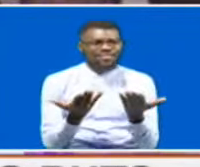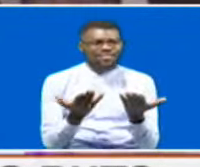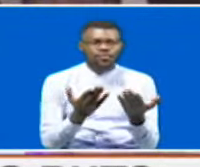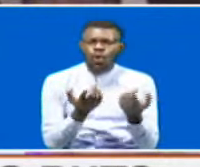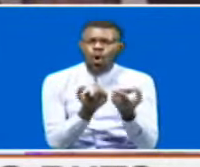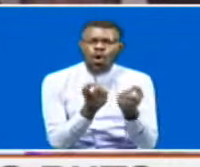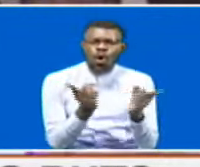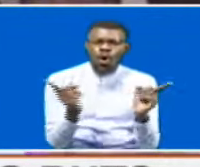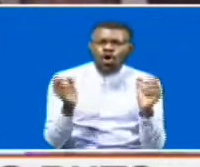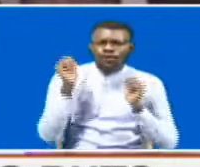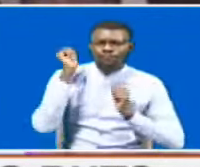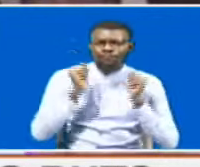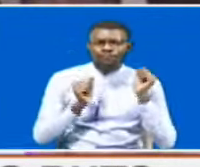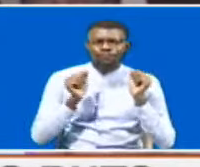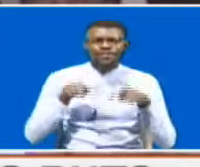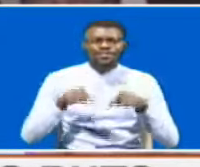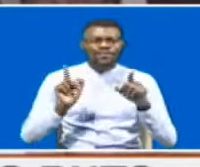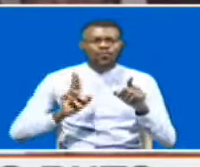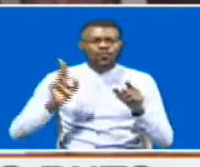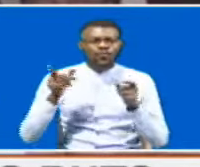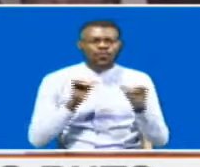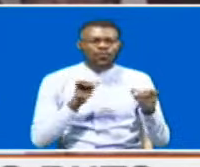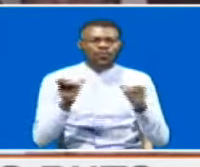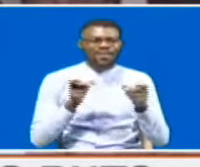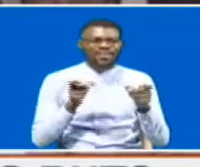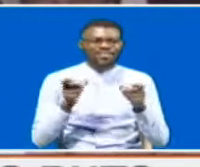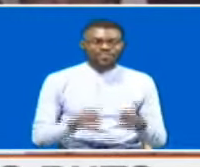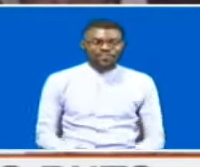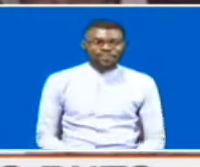Wote majeshi, yeye alikuwa mrijeshi mkuu.